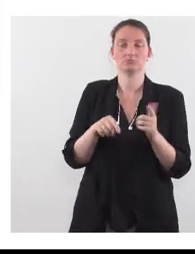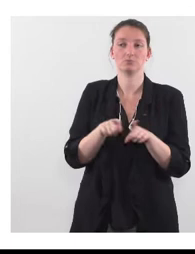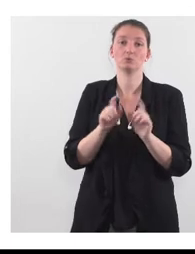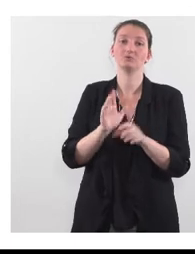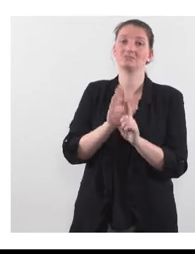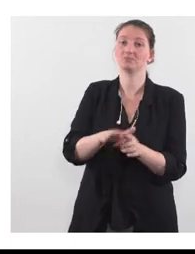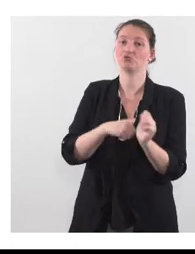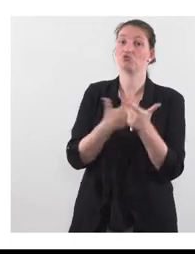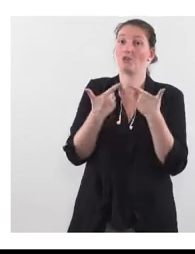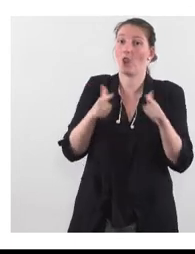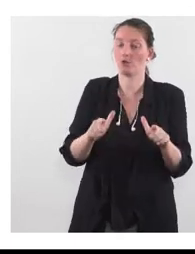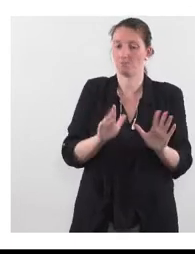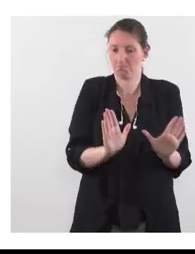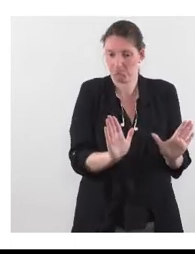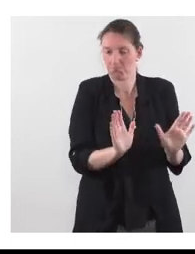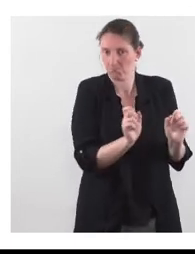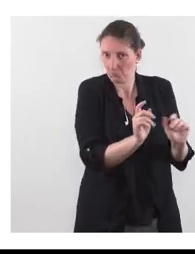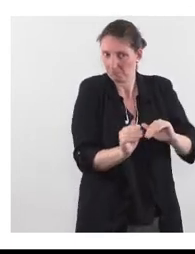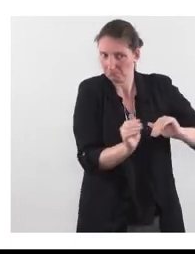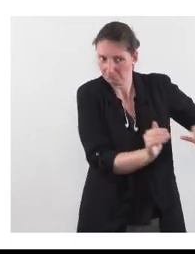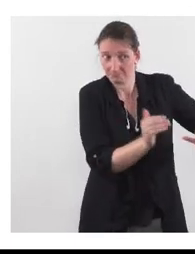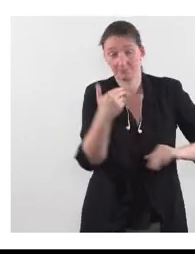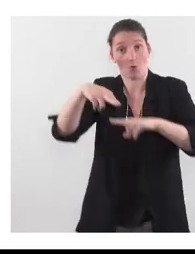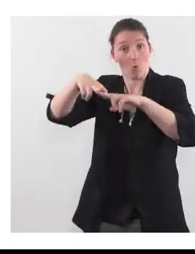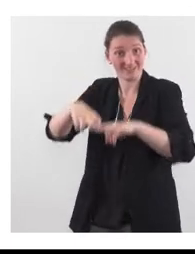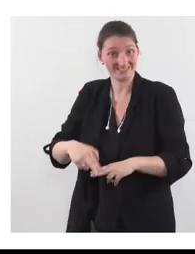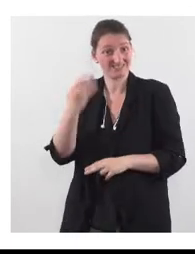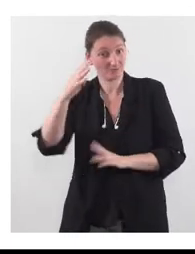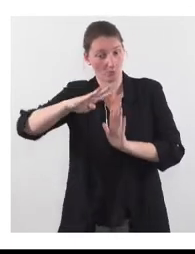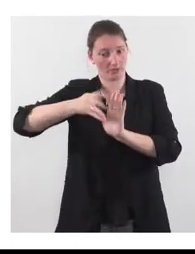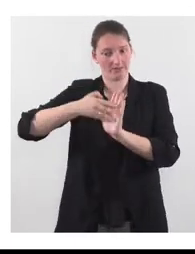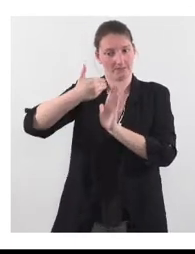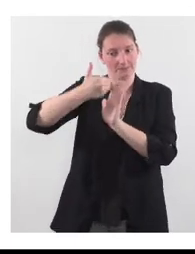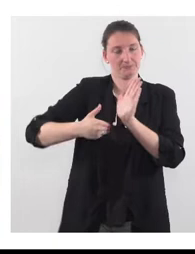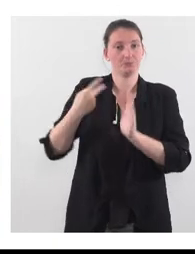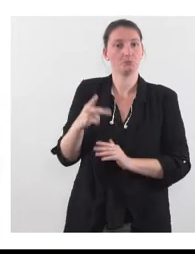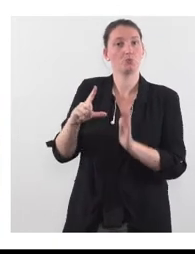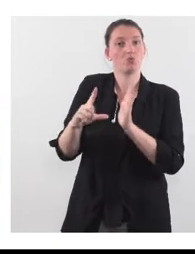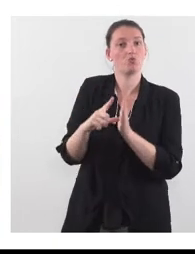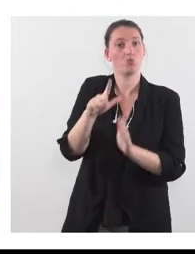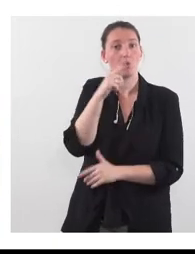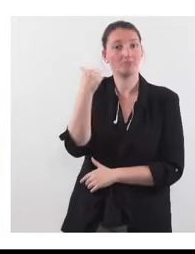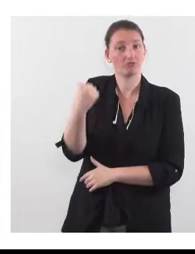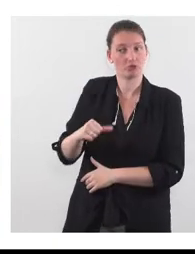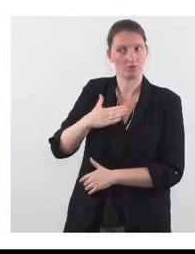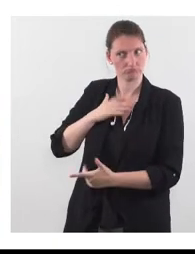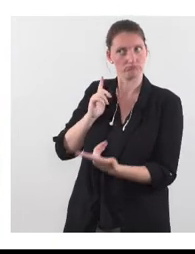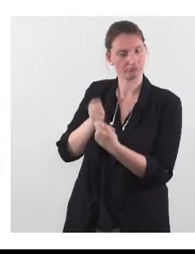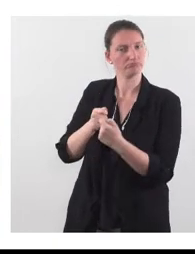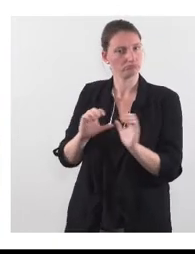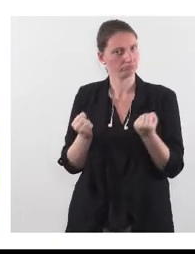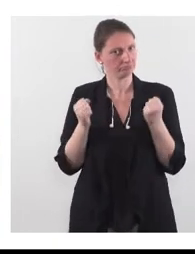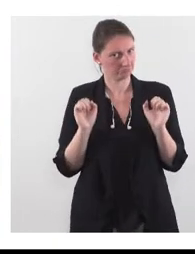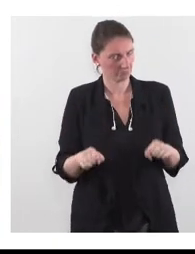langue, nous sommes compétents pour tous les autres critères qui se trouvent dans la législation belge. Et en fonction du calcul que l'on